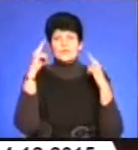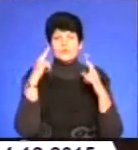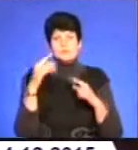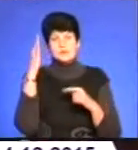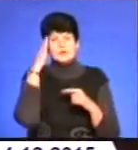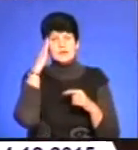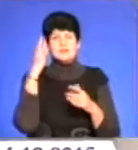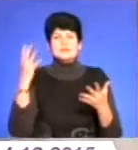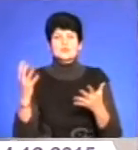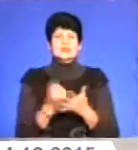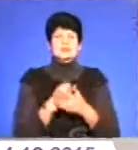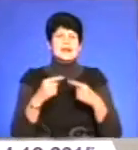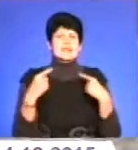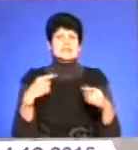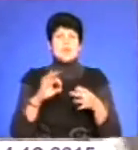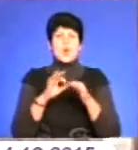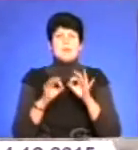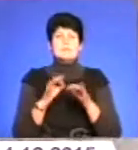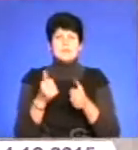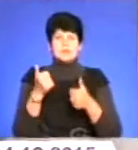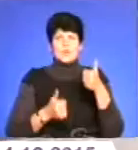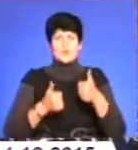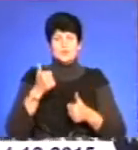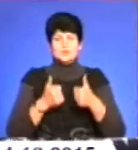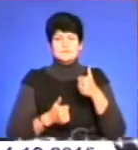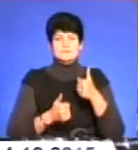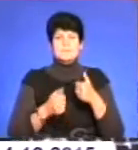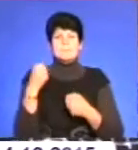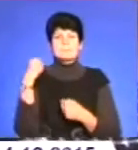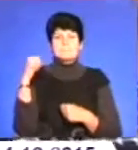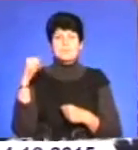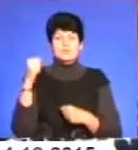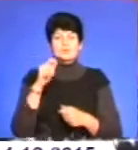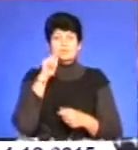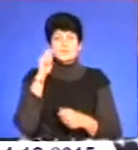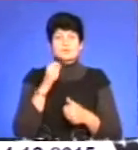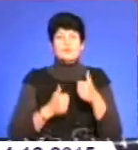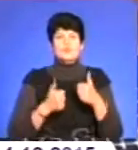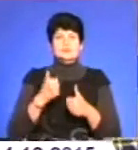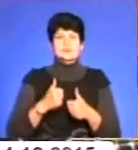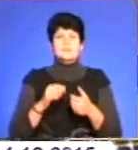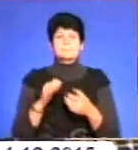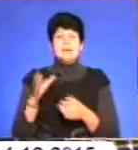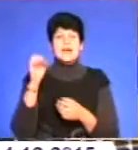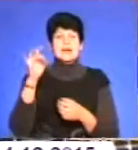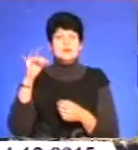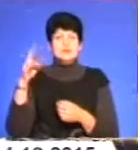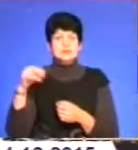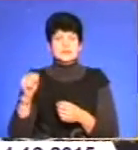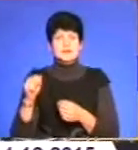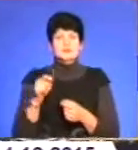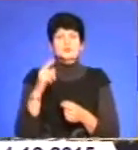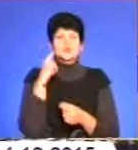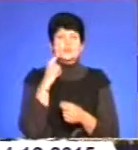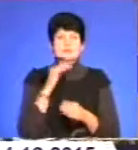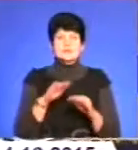а й досягненнями на різних олімпіадах і конкурсах. Переможці всеукраїнського конкурсу «Ередит між глухими дітьми» –